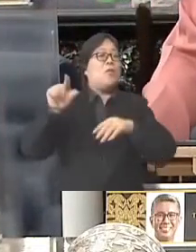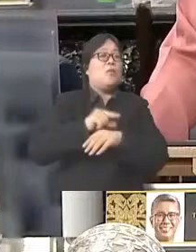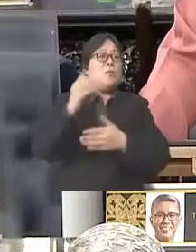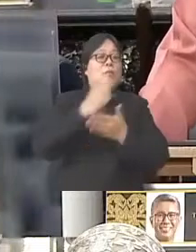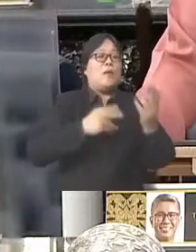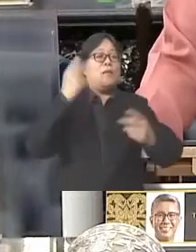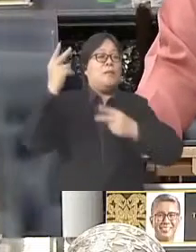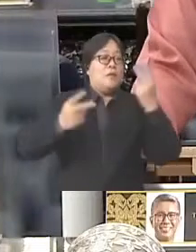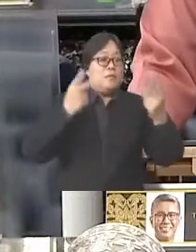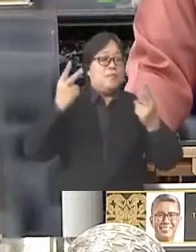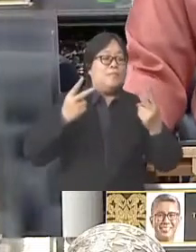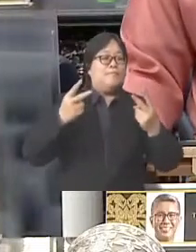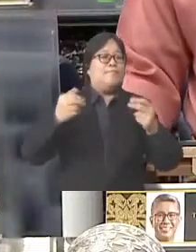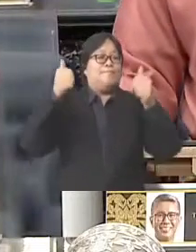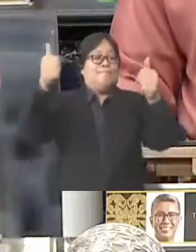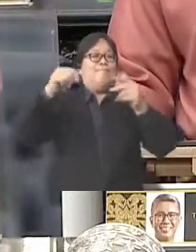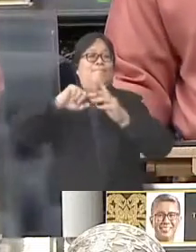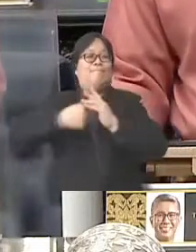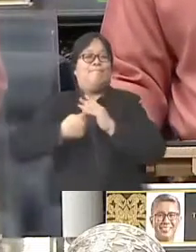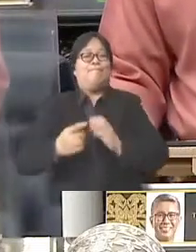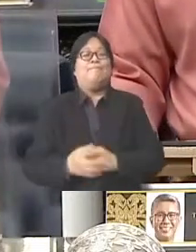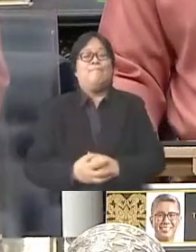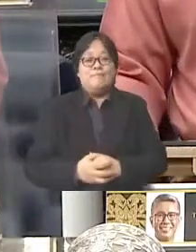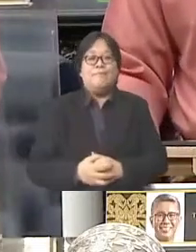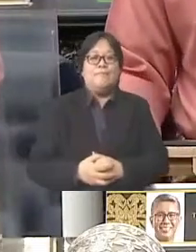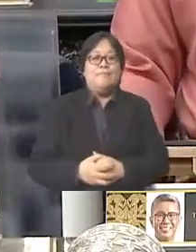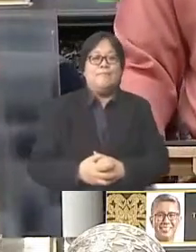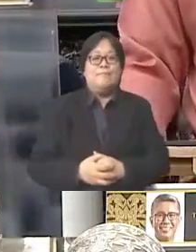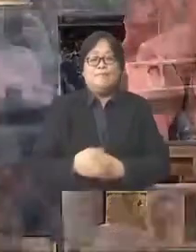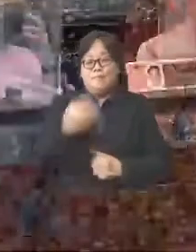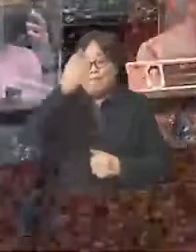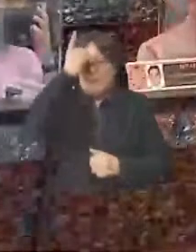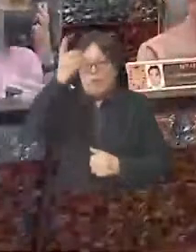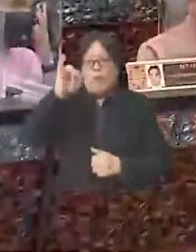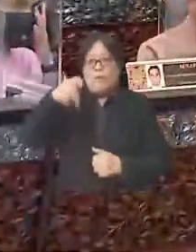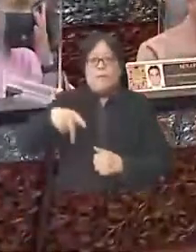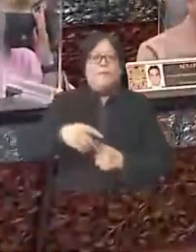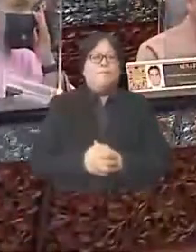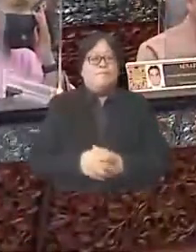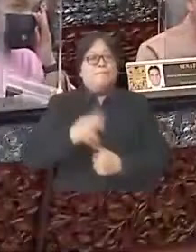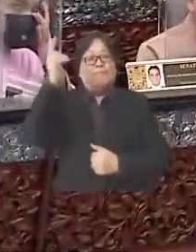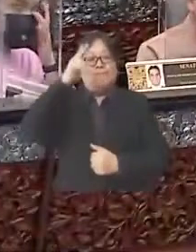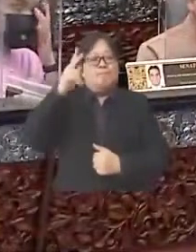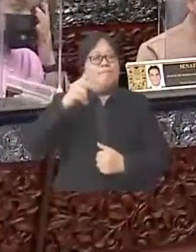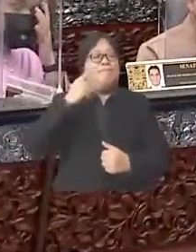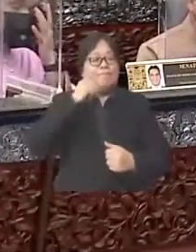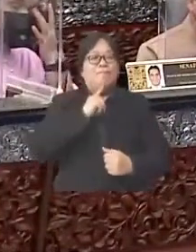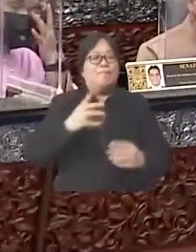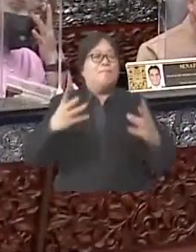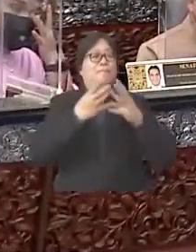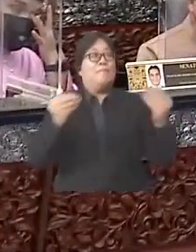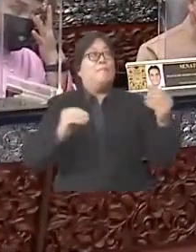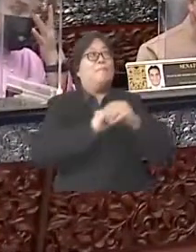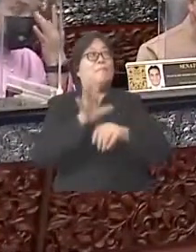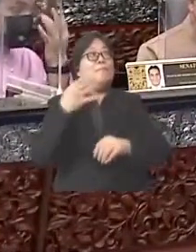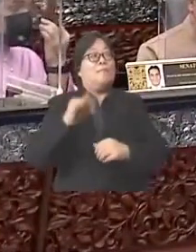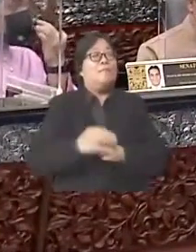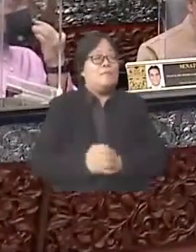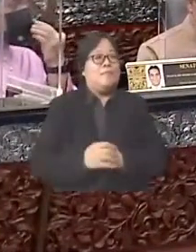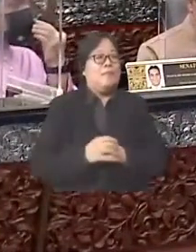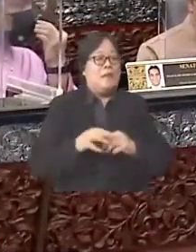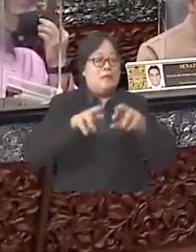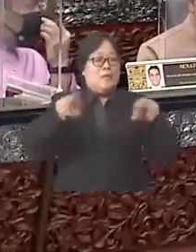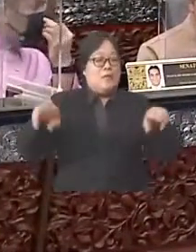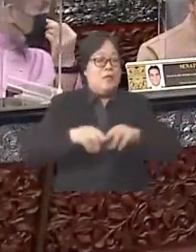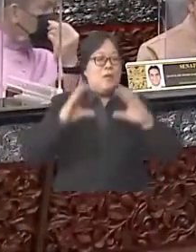menggunakan sekto pelancongan sebagai pemangkin Hai jatuhnya betul kerajaan telah menangani krisis vemmy kobis 16